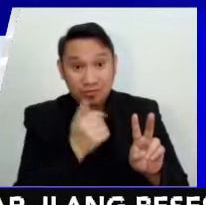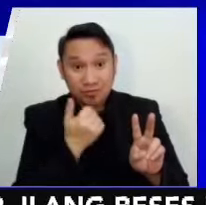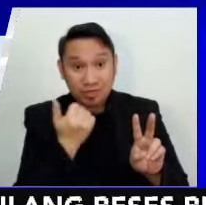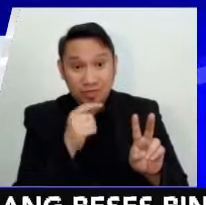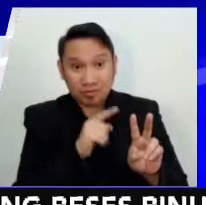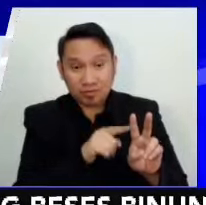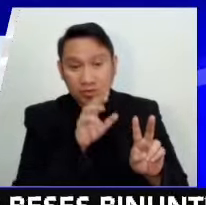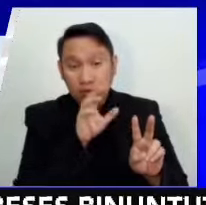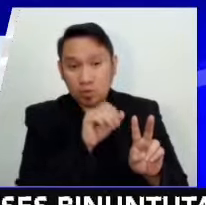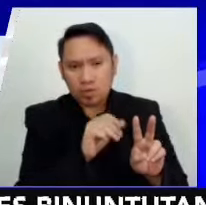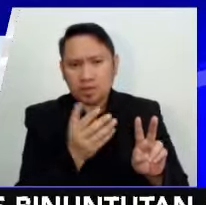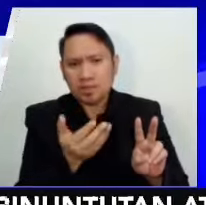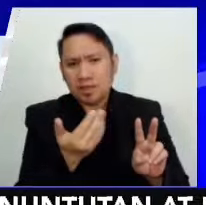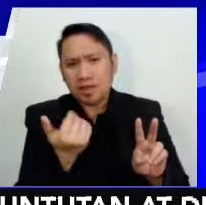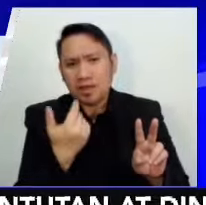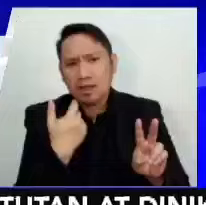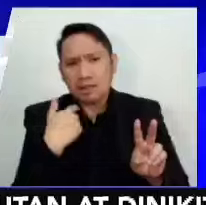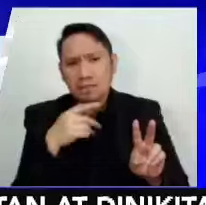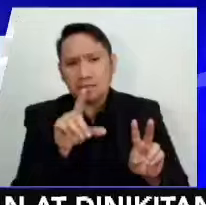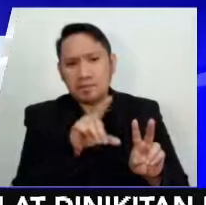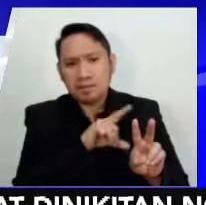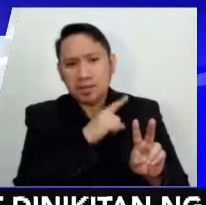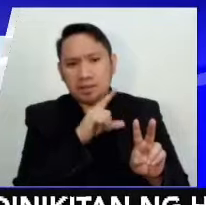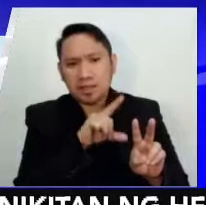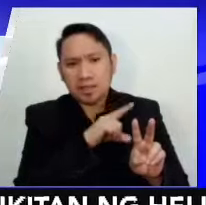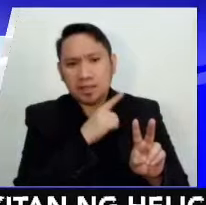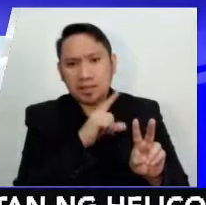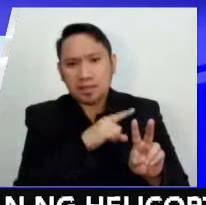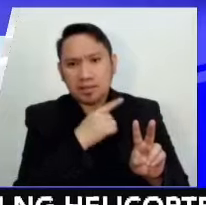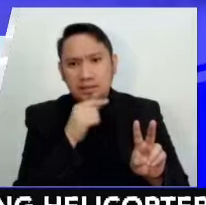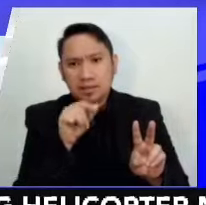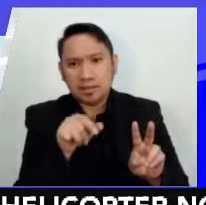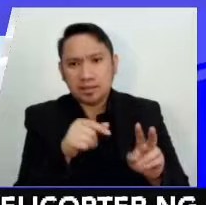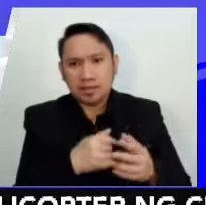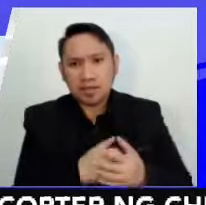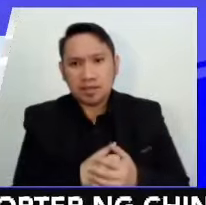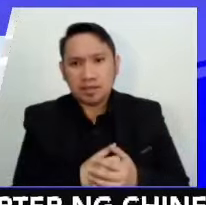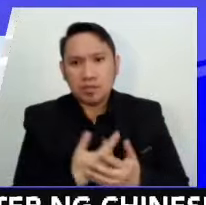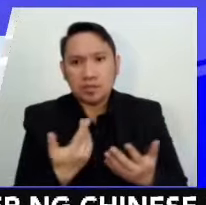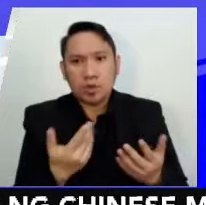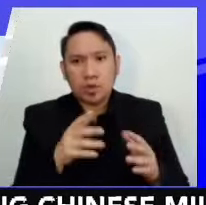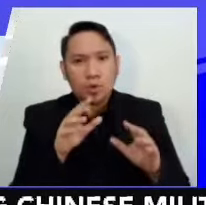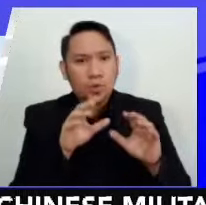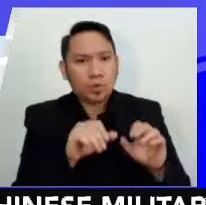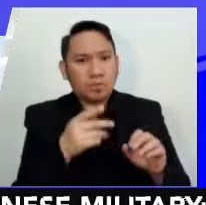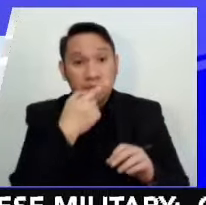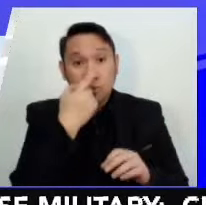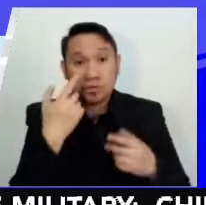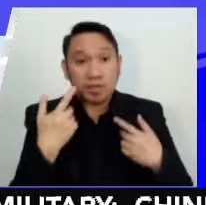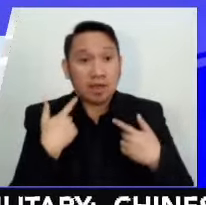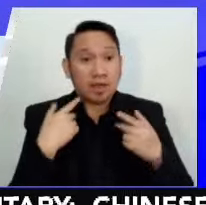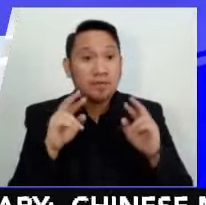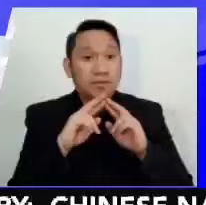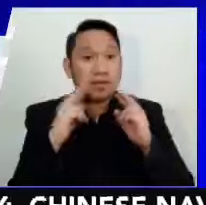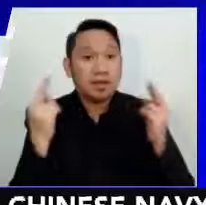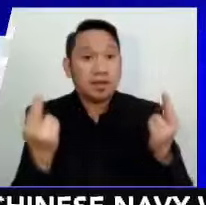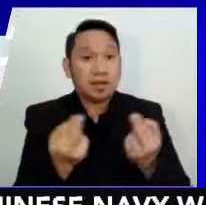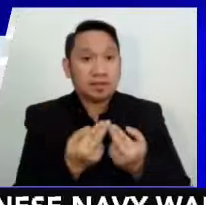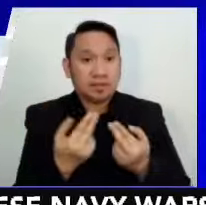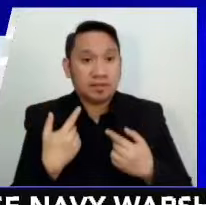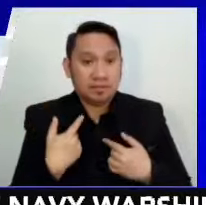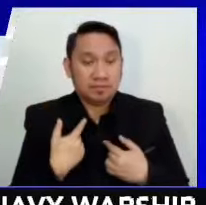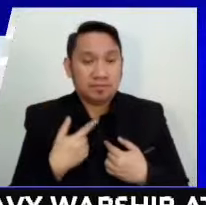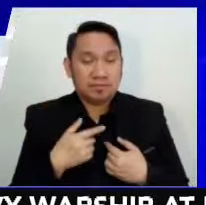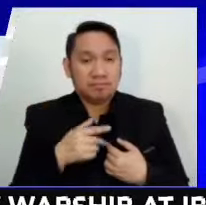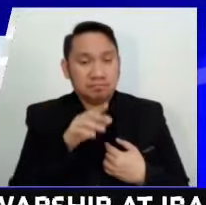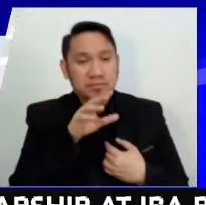na pong nasa ng droga. Kasi may mga kamag-anak din niya na nahuli namin last week. May dati na pong